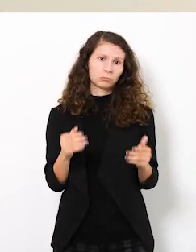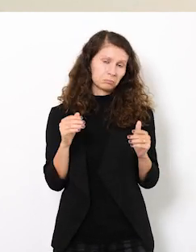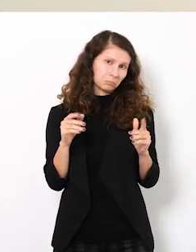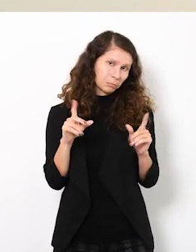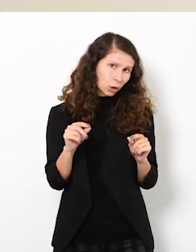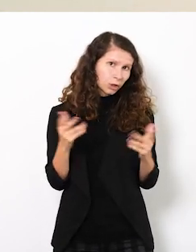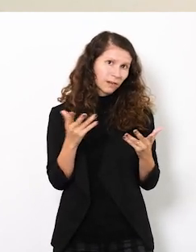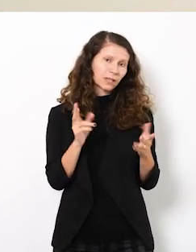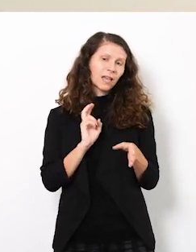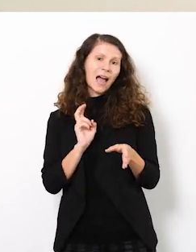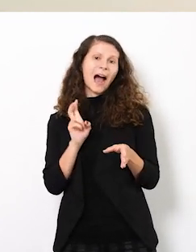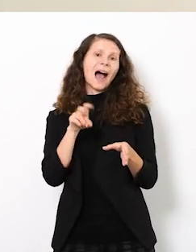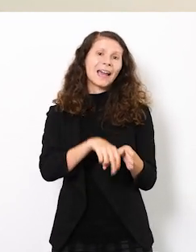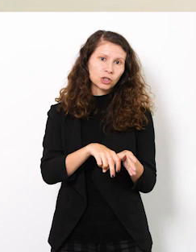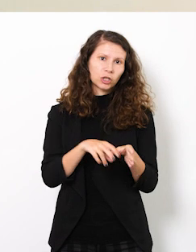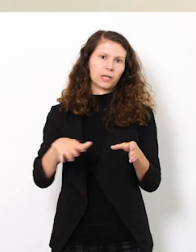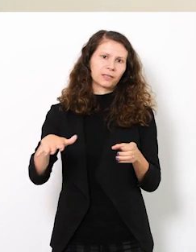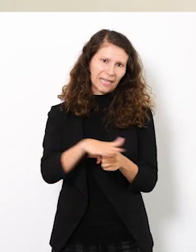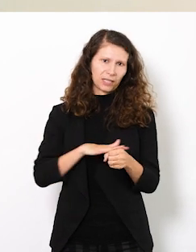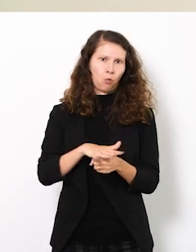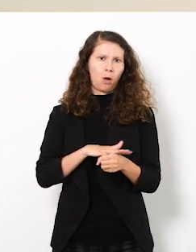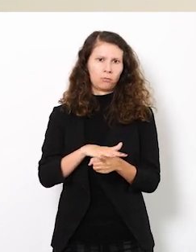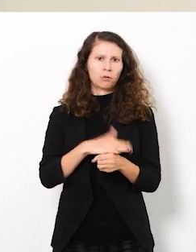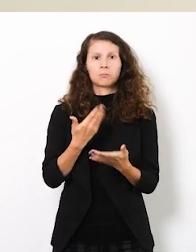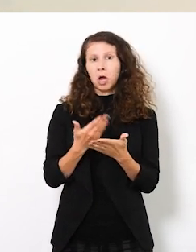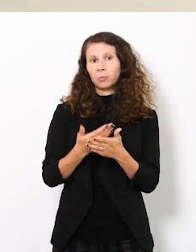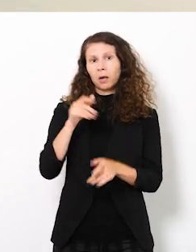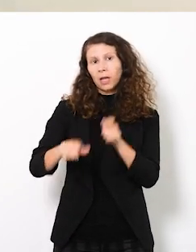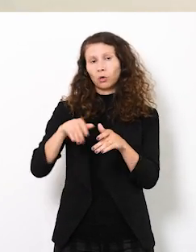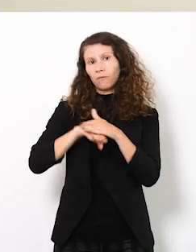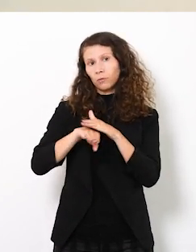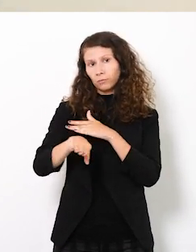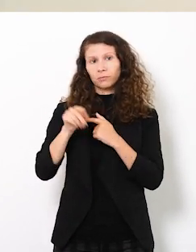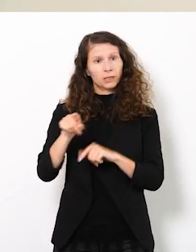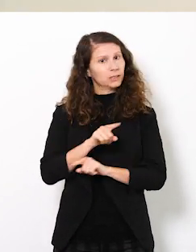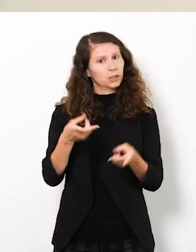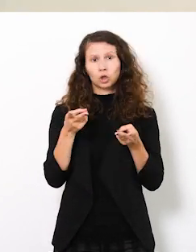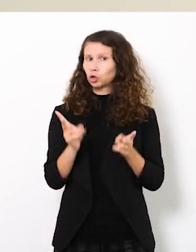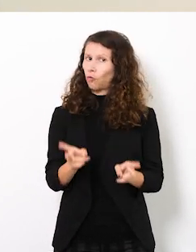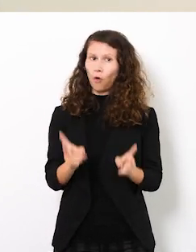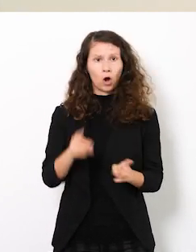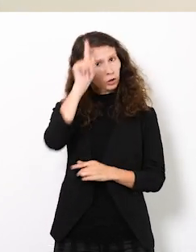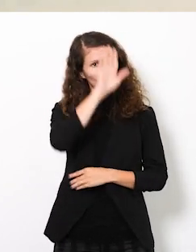der Einstiegssektor. Beispielsweise Geflüchtete werden nicht sofort